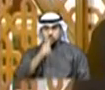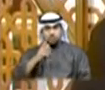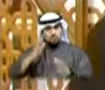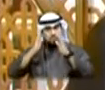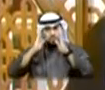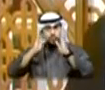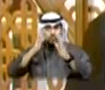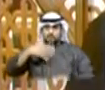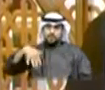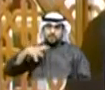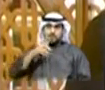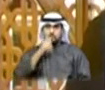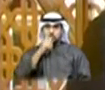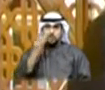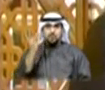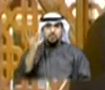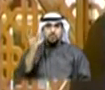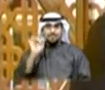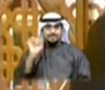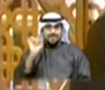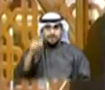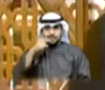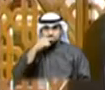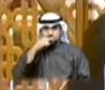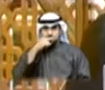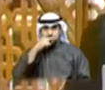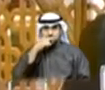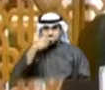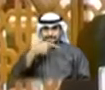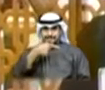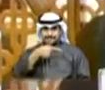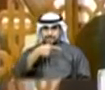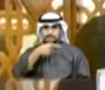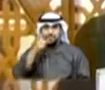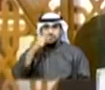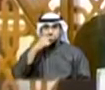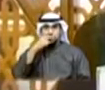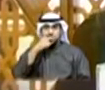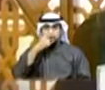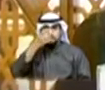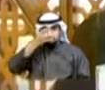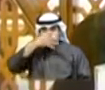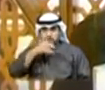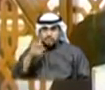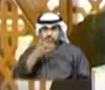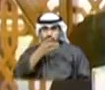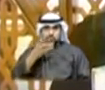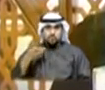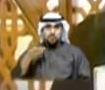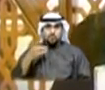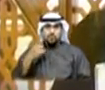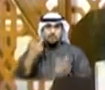توفى زوجي دوغلاس برات أحد المحاربين في سلاح الطيران، لقد قتل في حرب التحرير، ونحن نشكر دولة